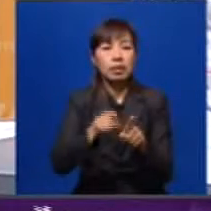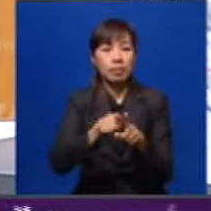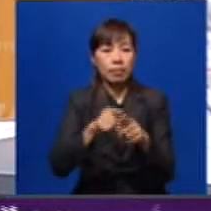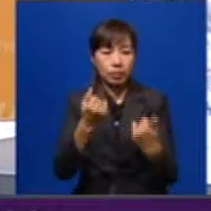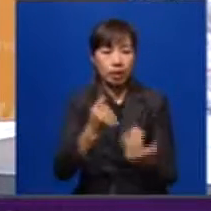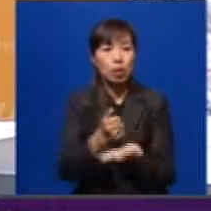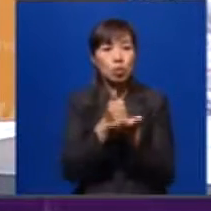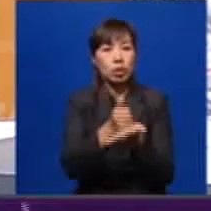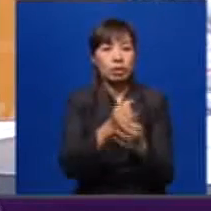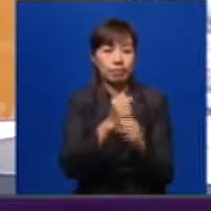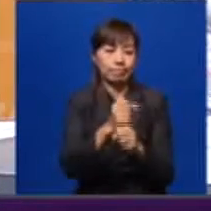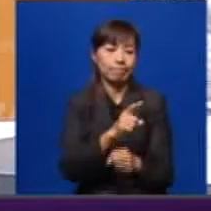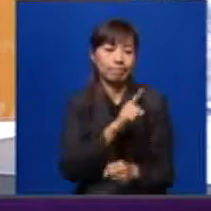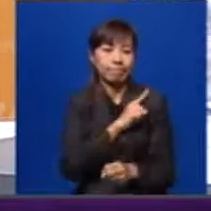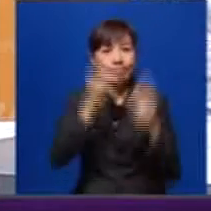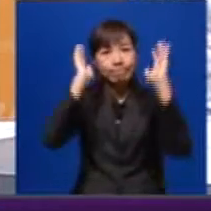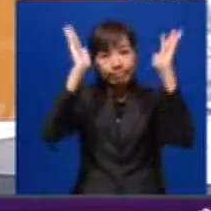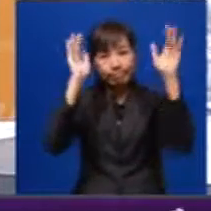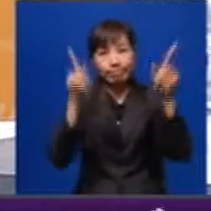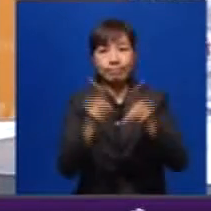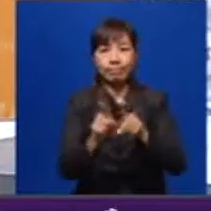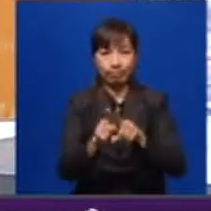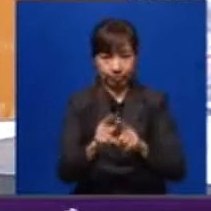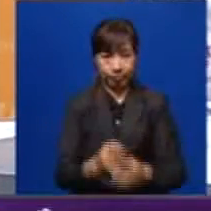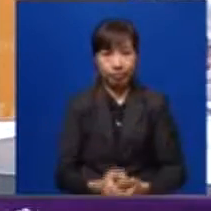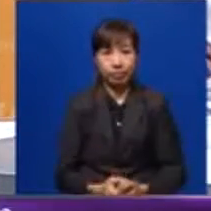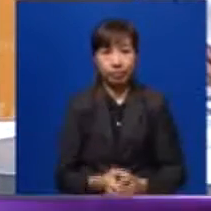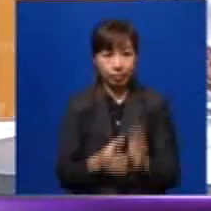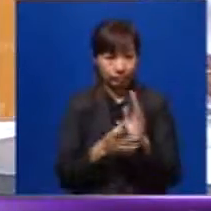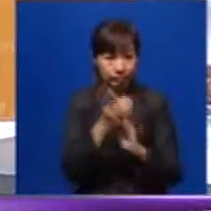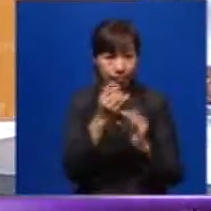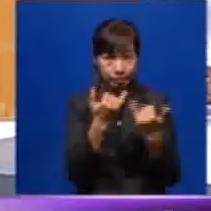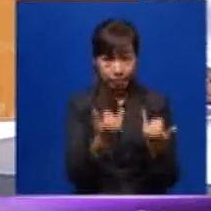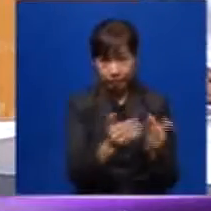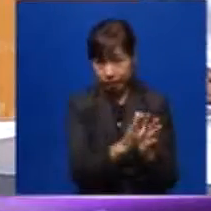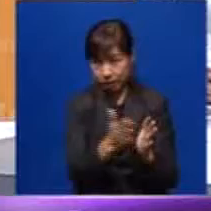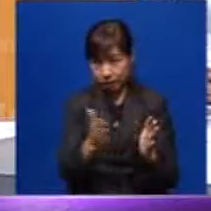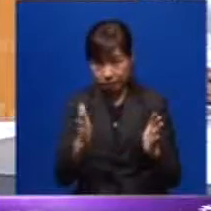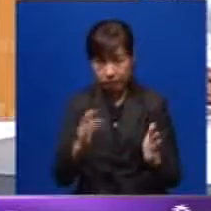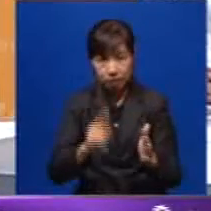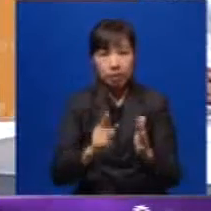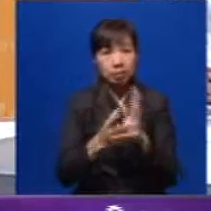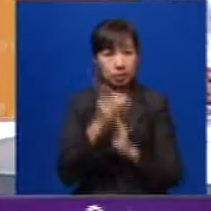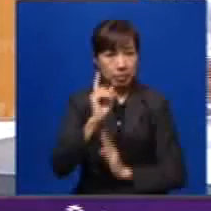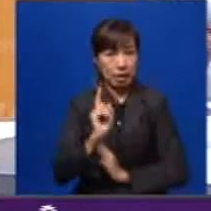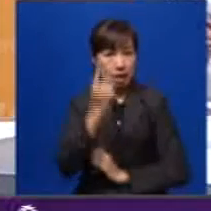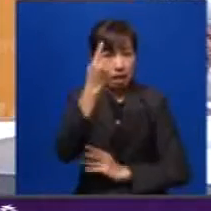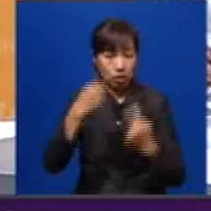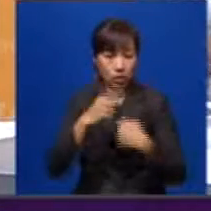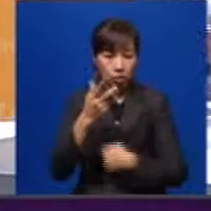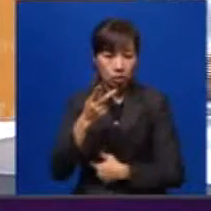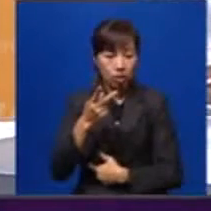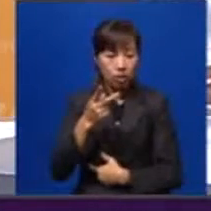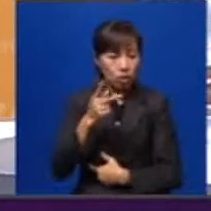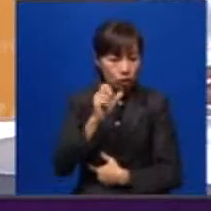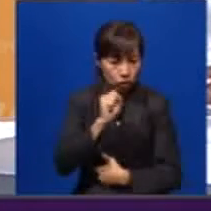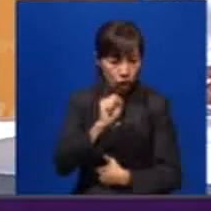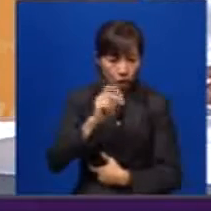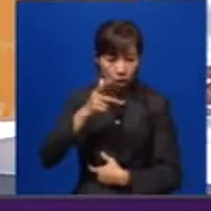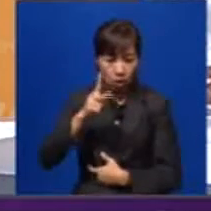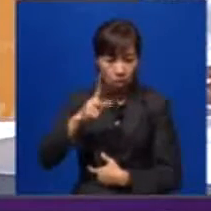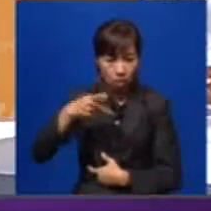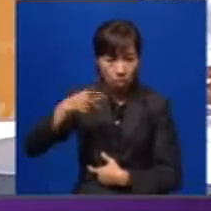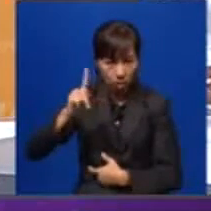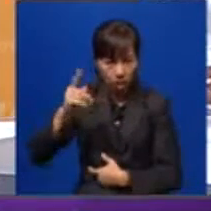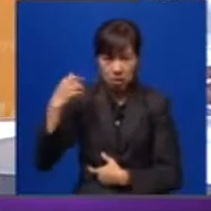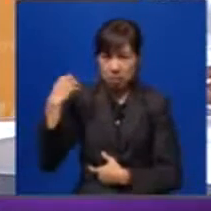เรื่องของการสร้างความปรองดองค่ะต้องบอกว่าในสัปดาห์นี้เป็นครั้งแรกนะคะที่ศูนย์ปรองดองสมานฉันท์เพื่อการปฏิรูปหรือว่าสปปมีพลโธ